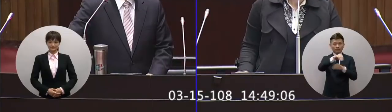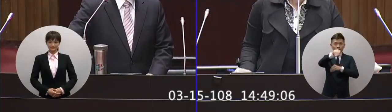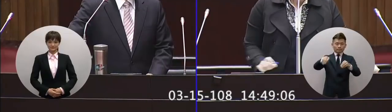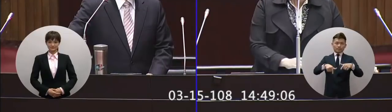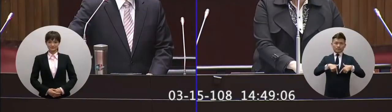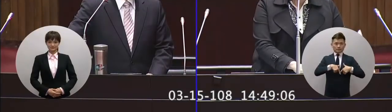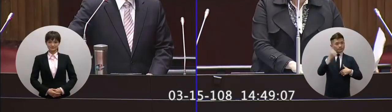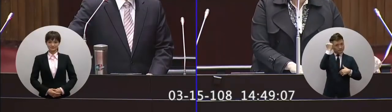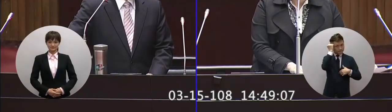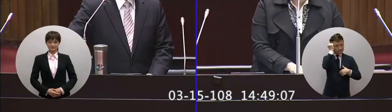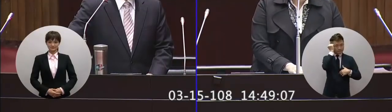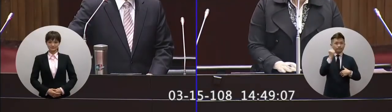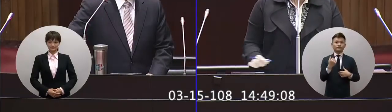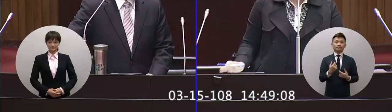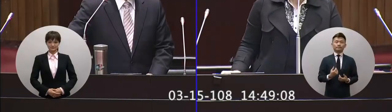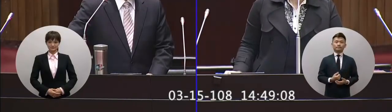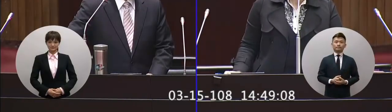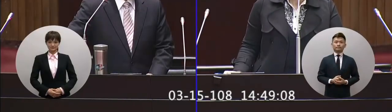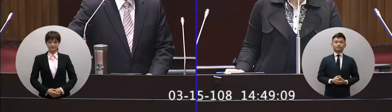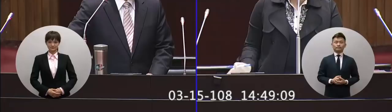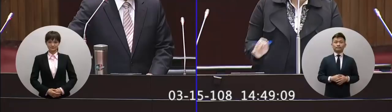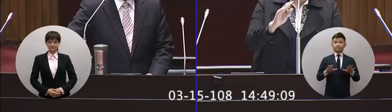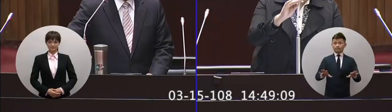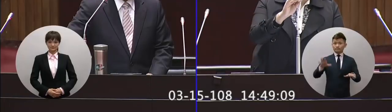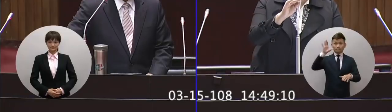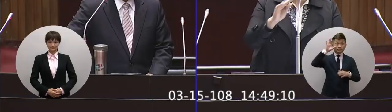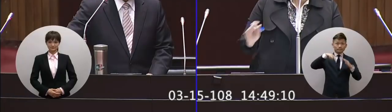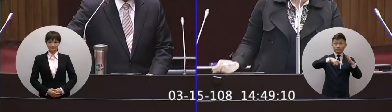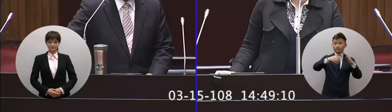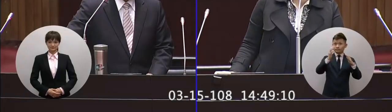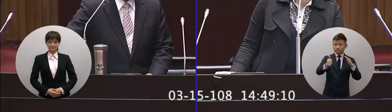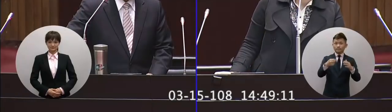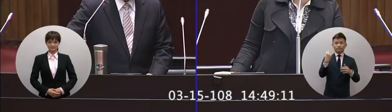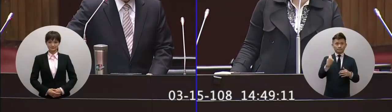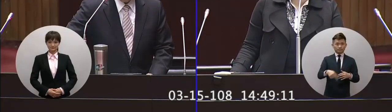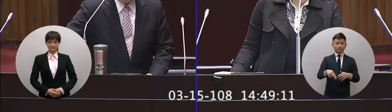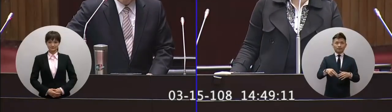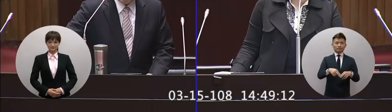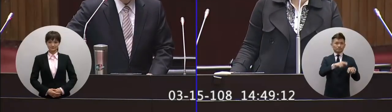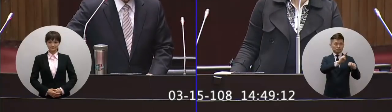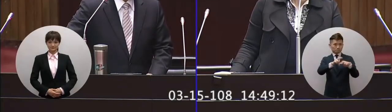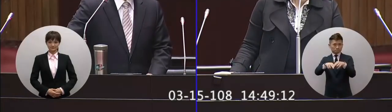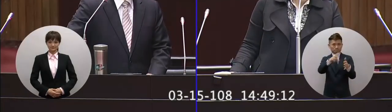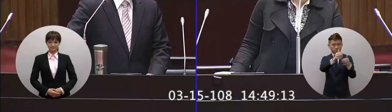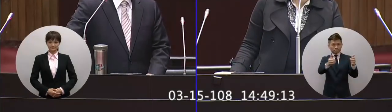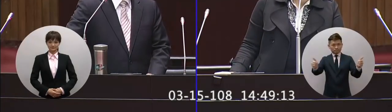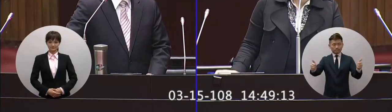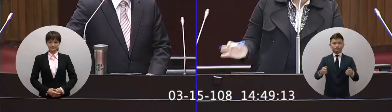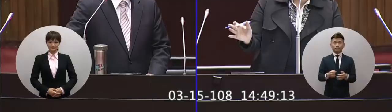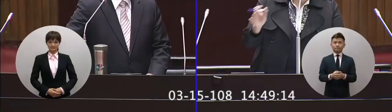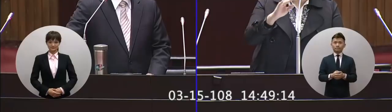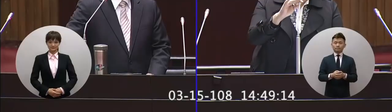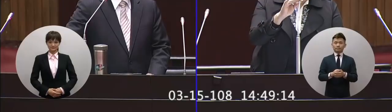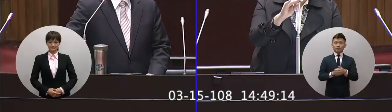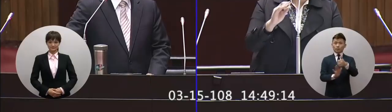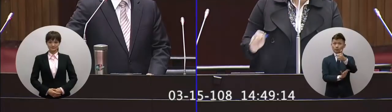面。那现在呢，我希望苏院长以及这个列席台上的所有阁员跟委员